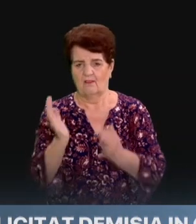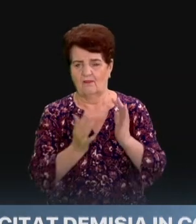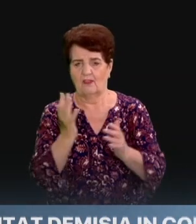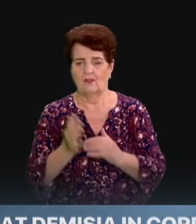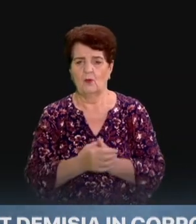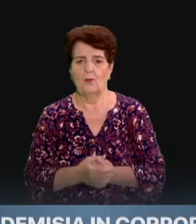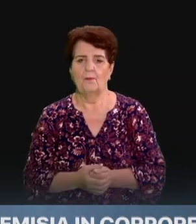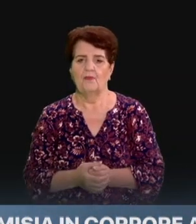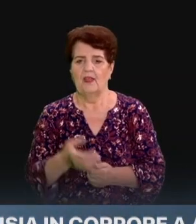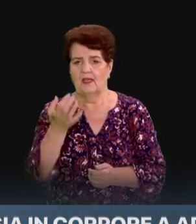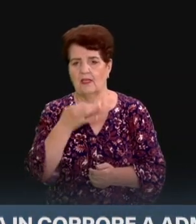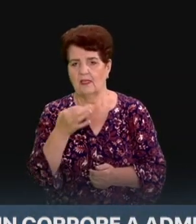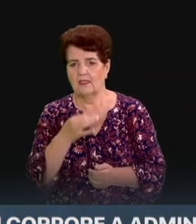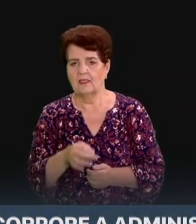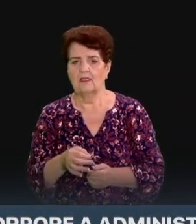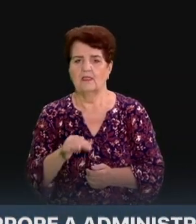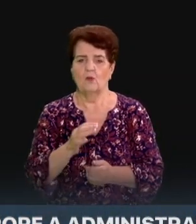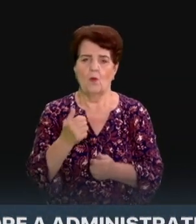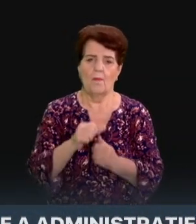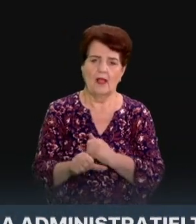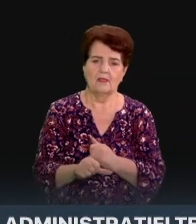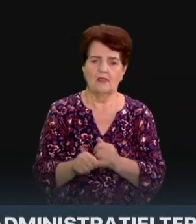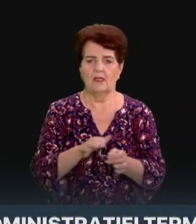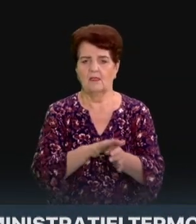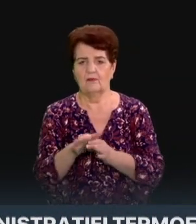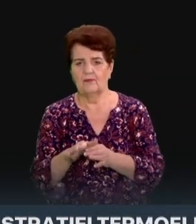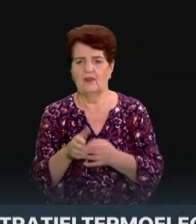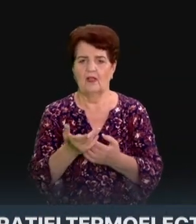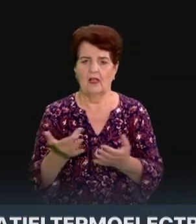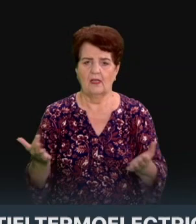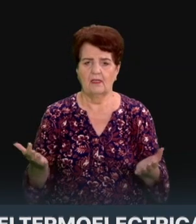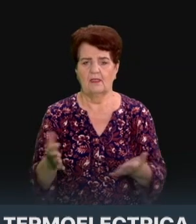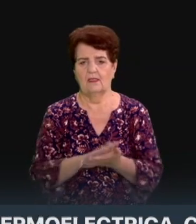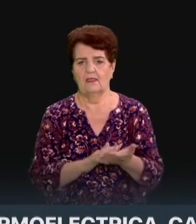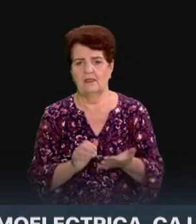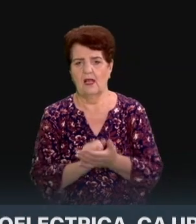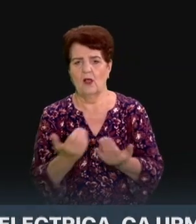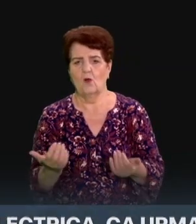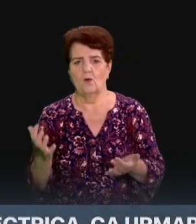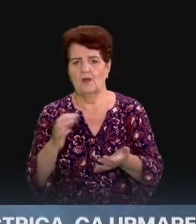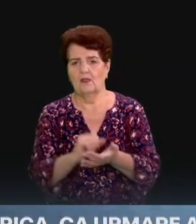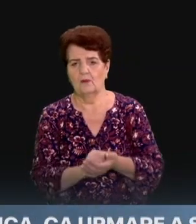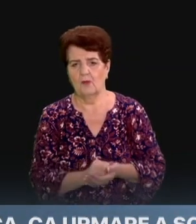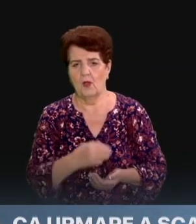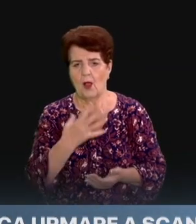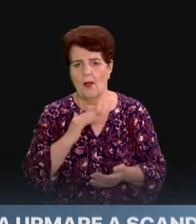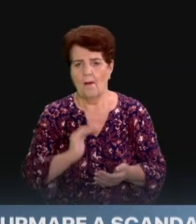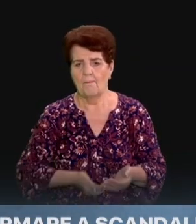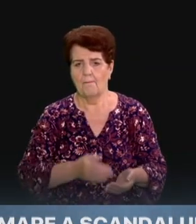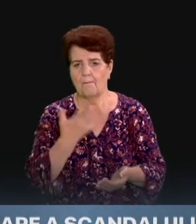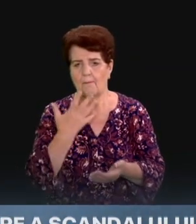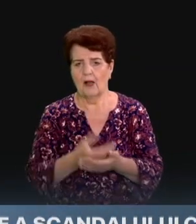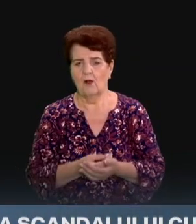sute, dar o parte sunt parțial, o parte total. Acum noi nu avem, când ne ocupa de sectorul particular, încercăm doar să